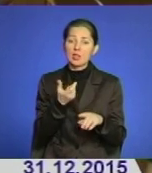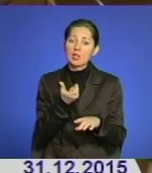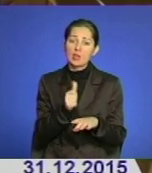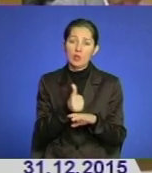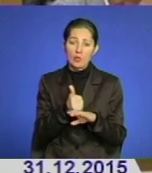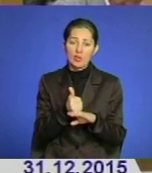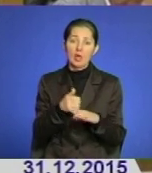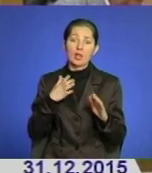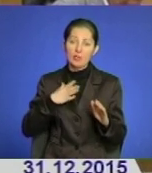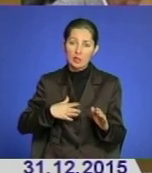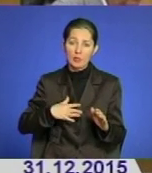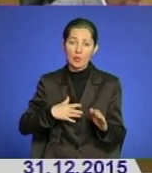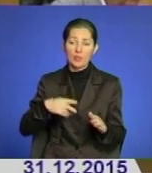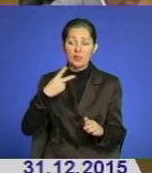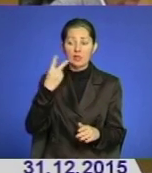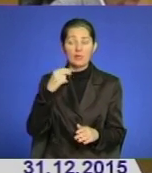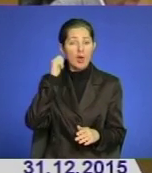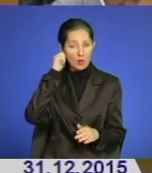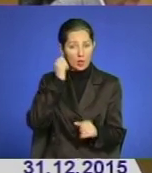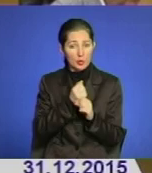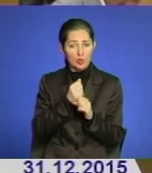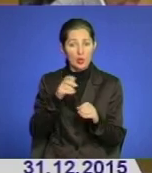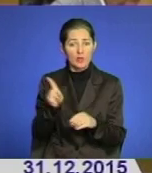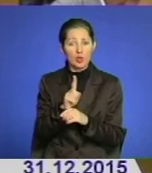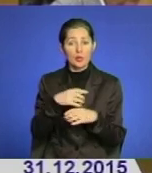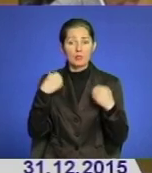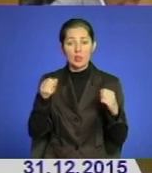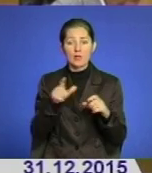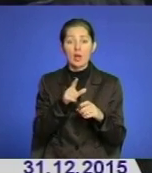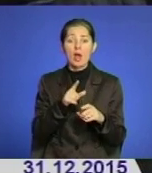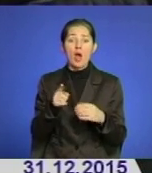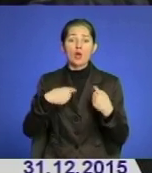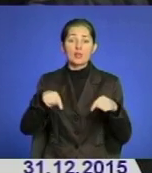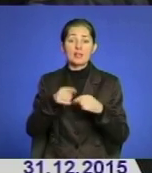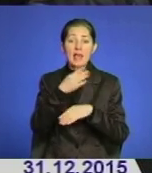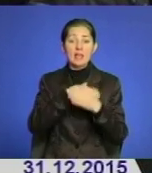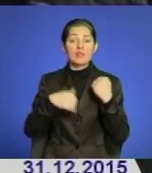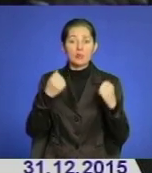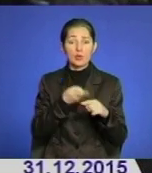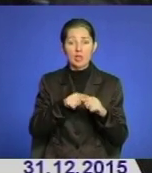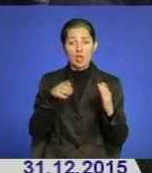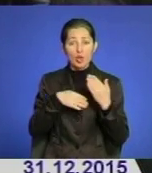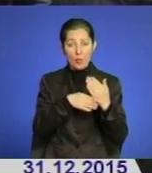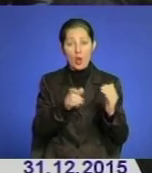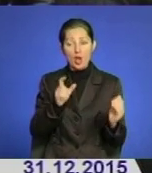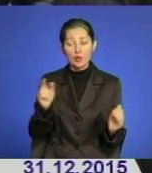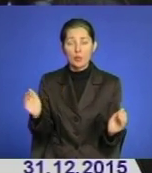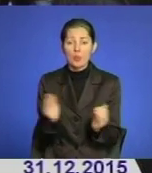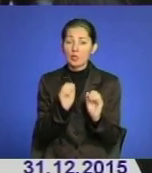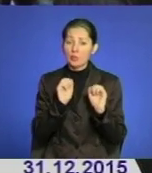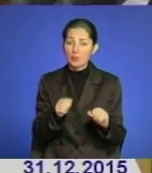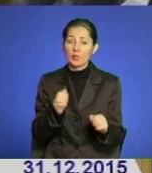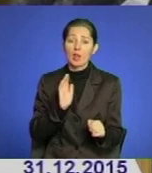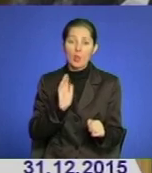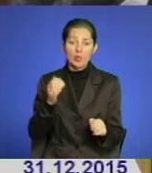витримку. 22 роки діє в Тернополі спортивна організація «Інваспорт», яка допомагає людям з обмеженими можливостями стати